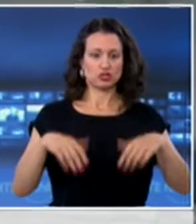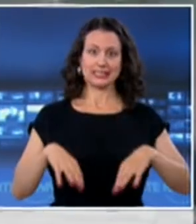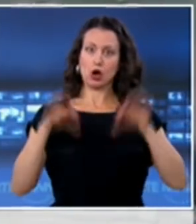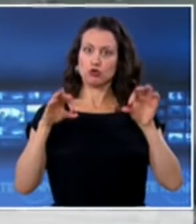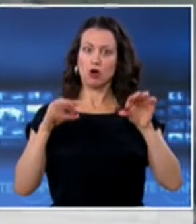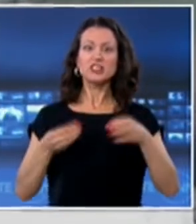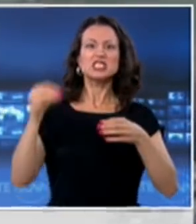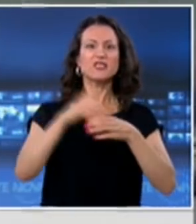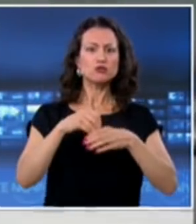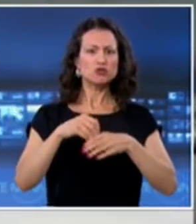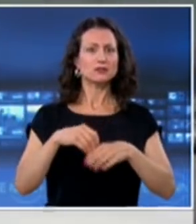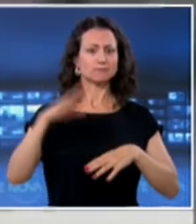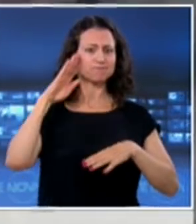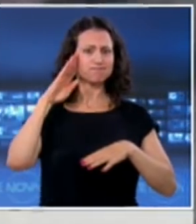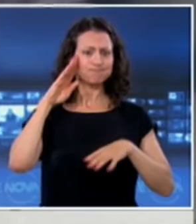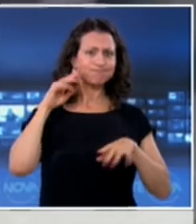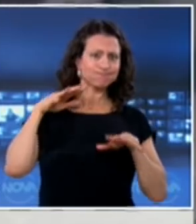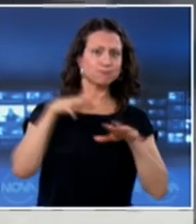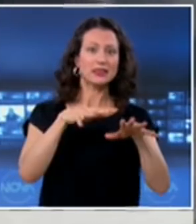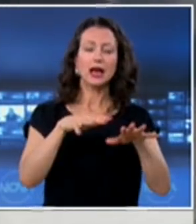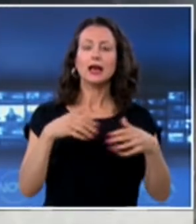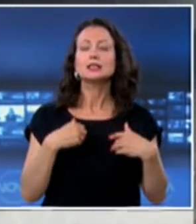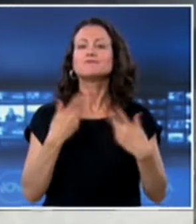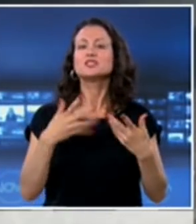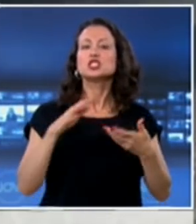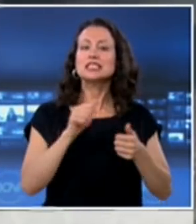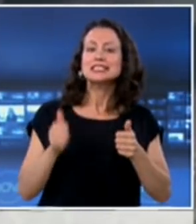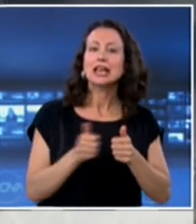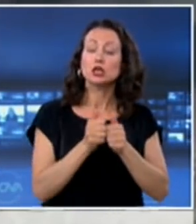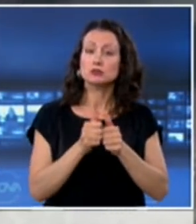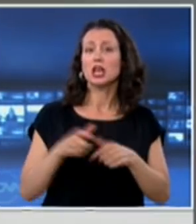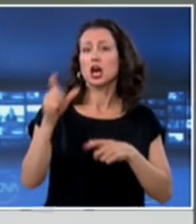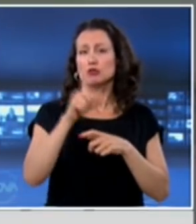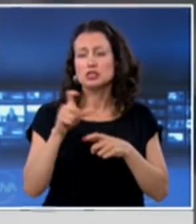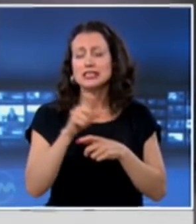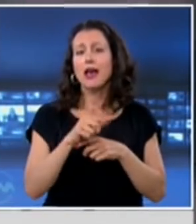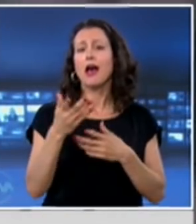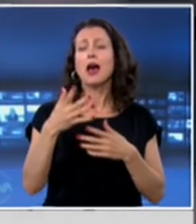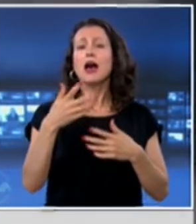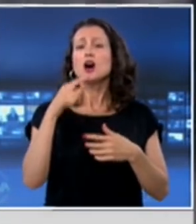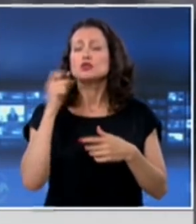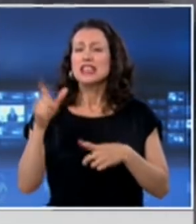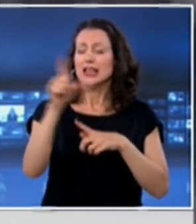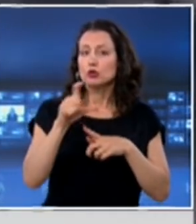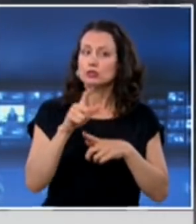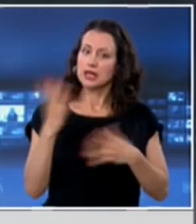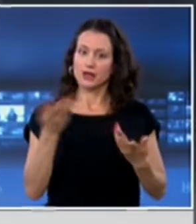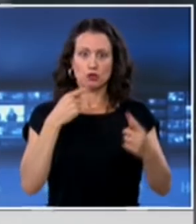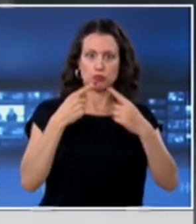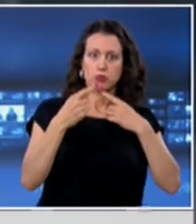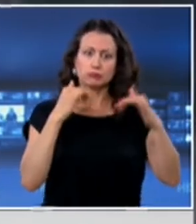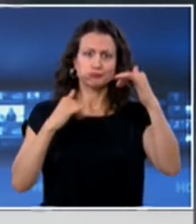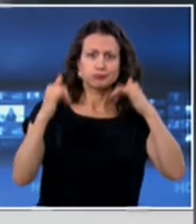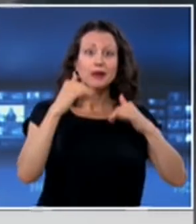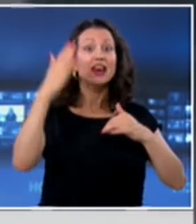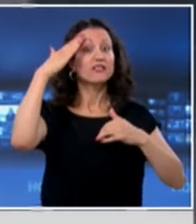готовност. Съюзниците на Армения и Азербайджан, Русия и Турция проведоха разговори за новата криза и обявиха, че външните министри